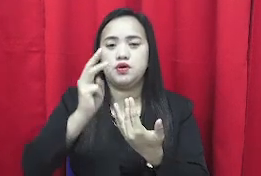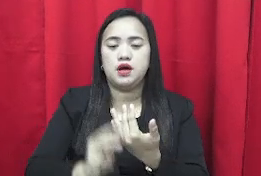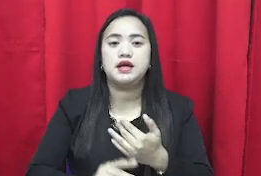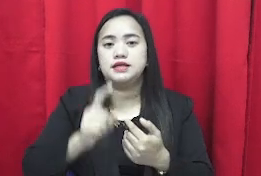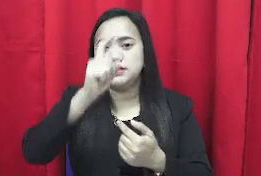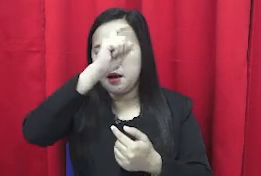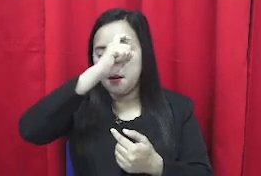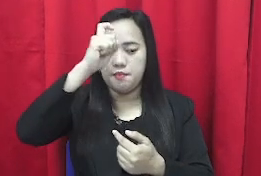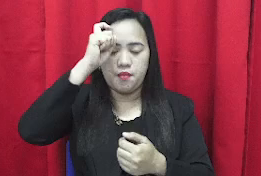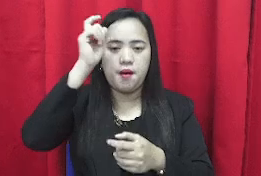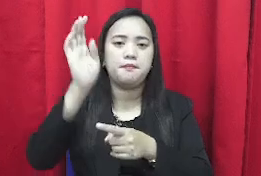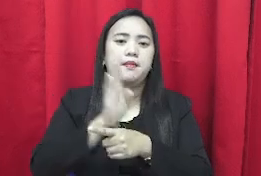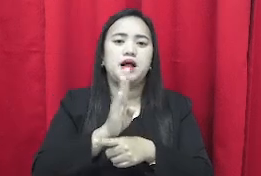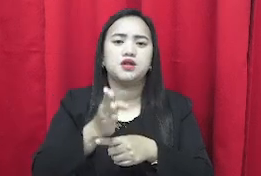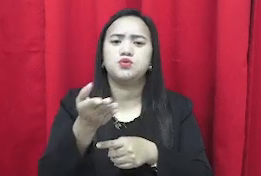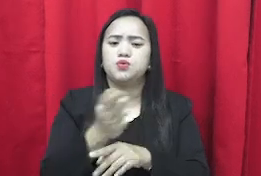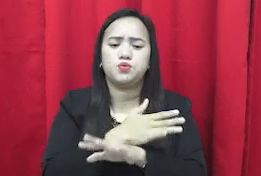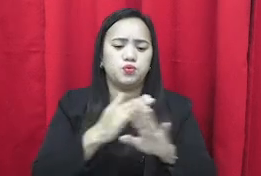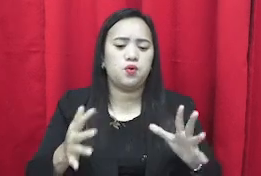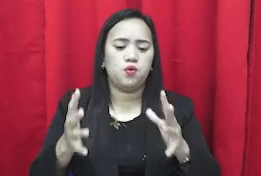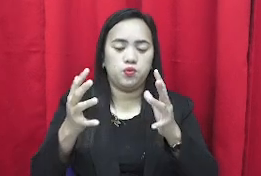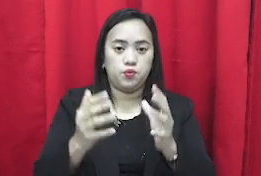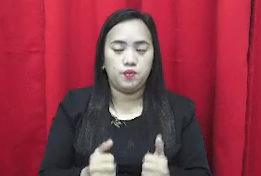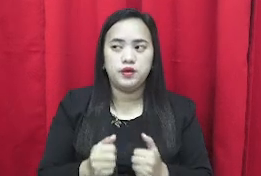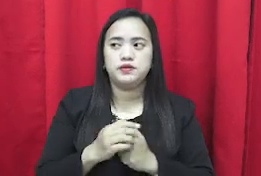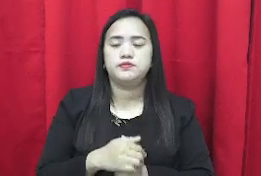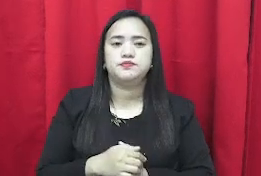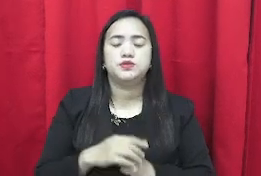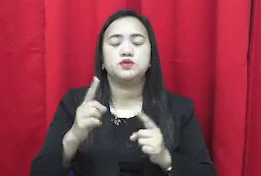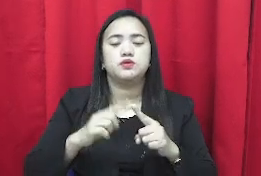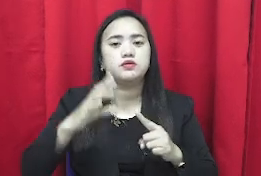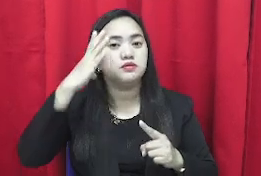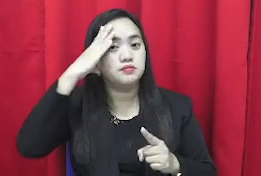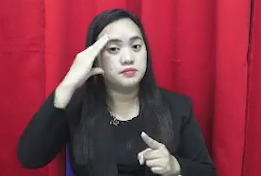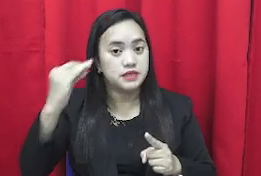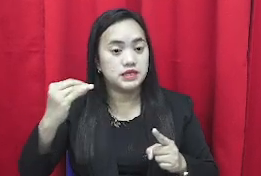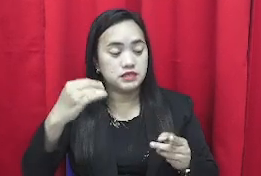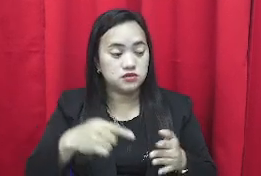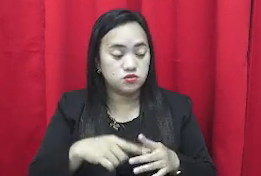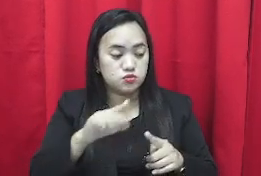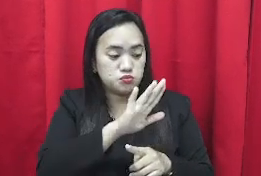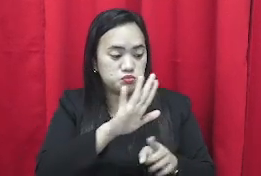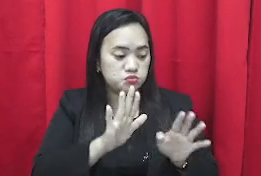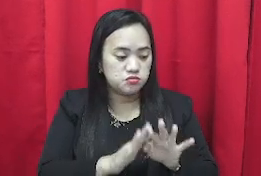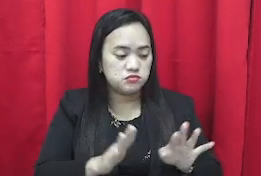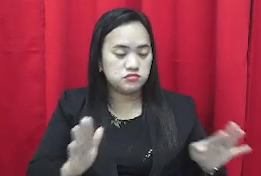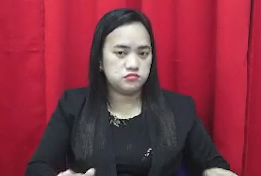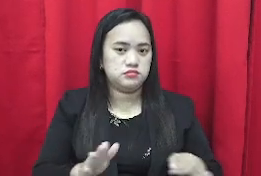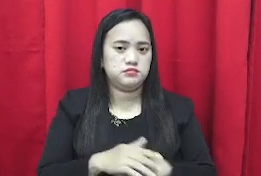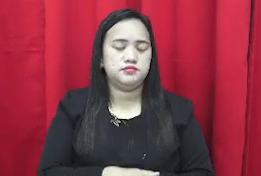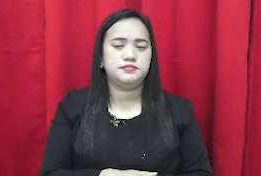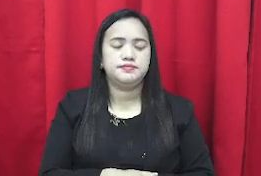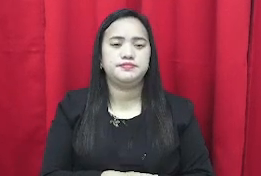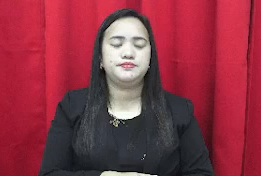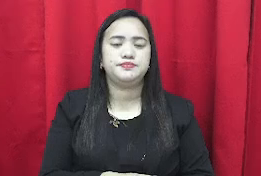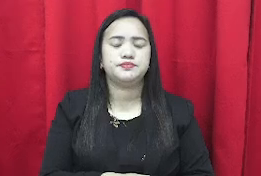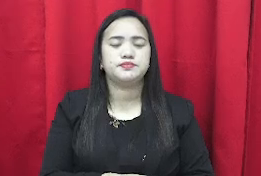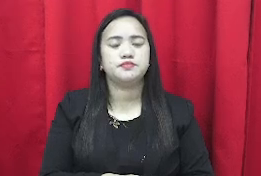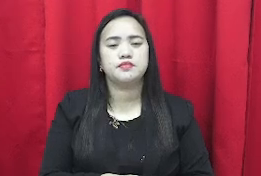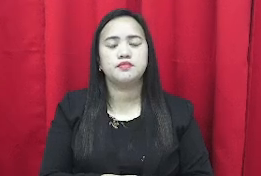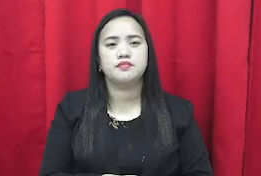balikatan ay ayaw mong ah maranasan ayaw mong isali ang iyong anak